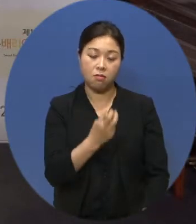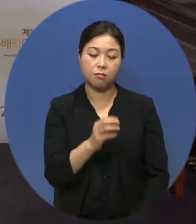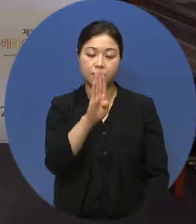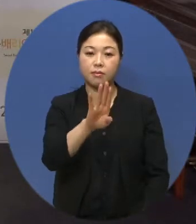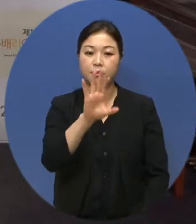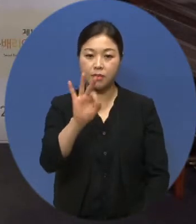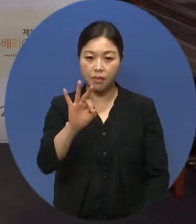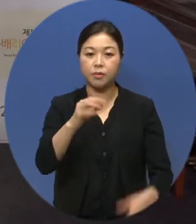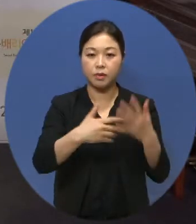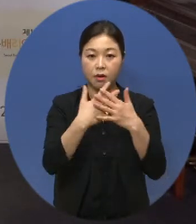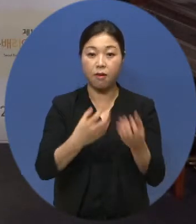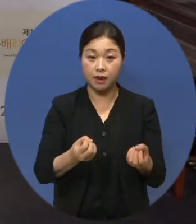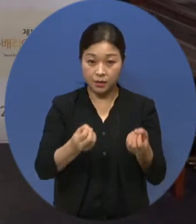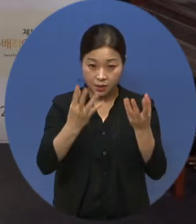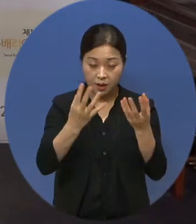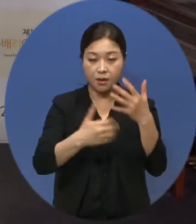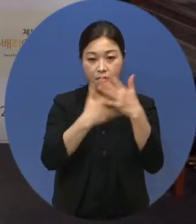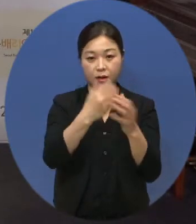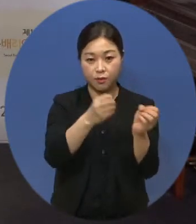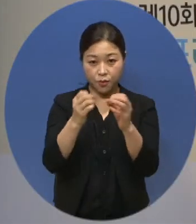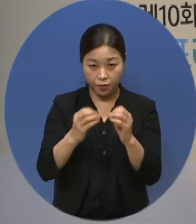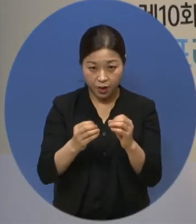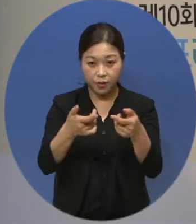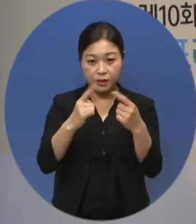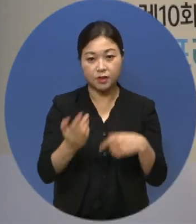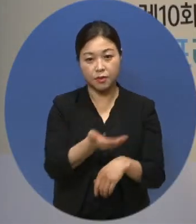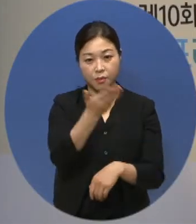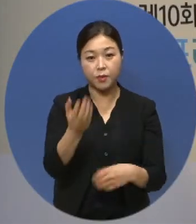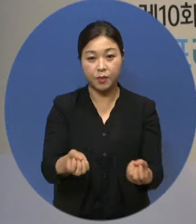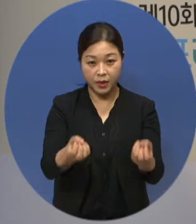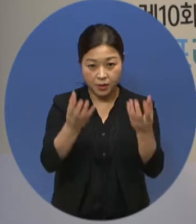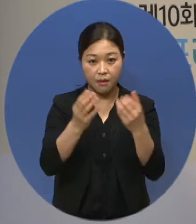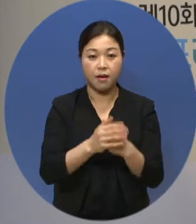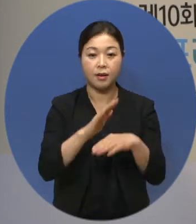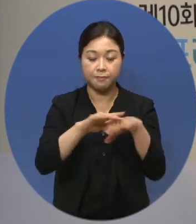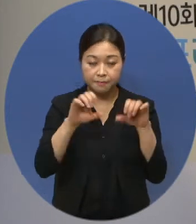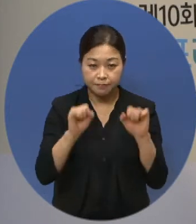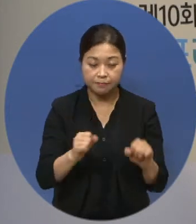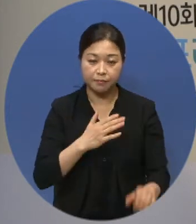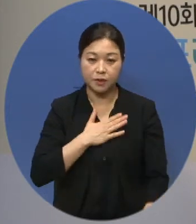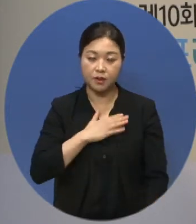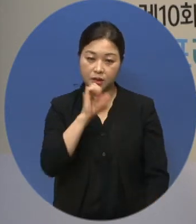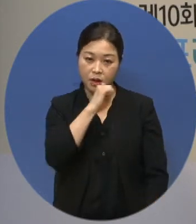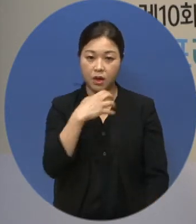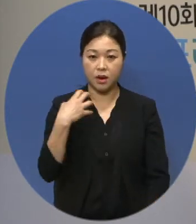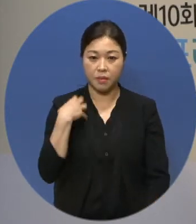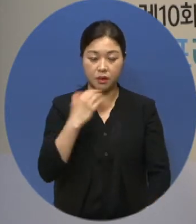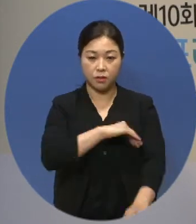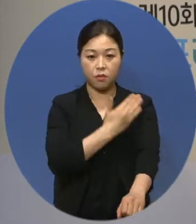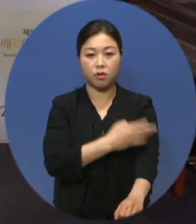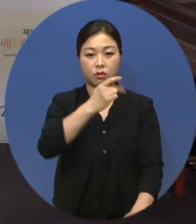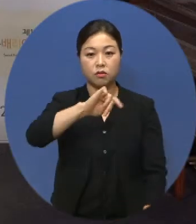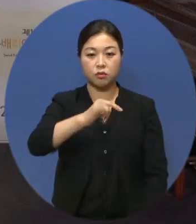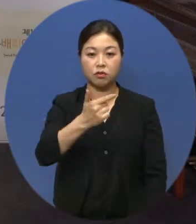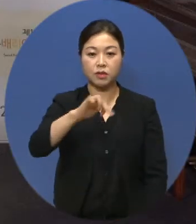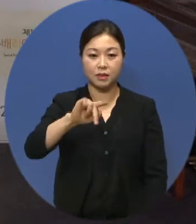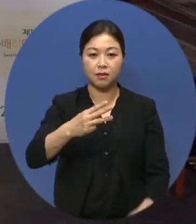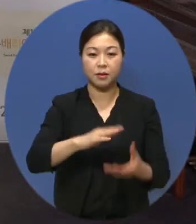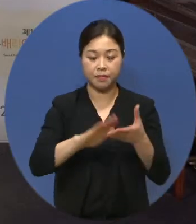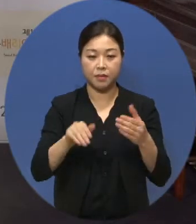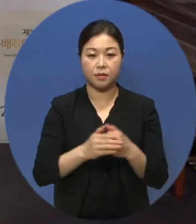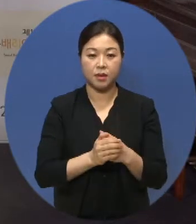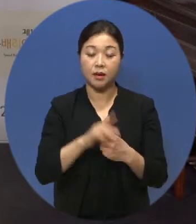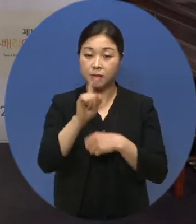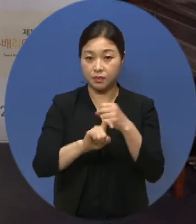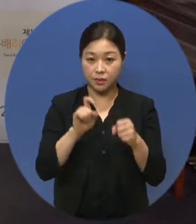영화제 시네토크에 오신 여러분 환영합니다. 안녕하세요. 저는 시네토크 진행의 권순철입니다. 자, 10주년을 맞게